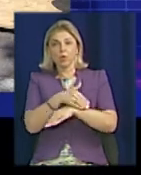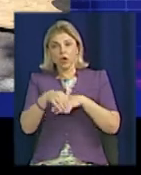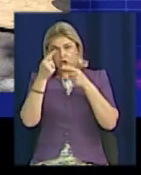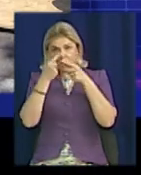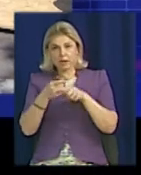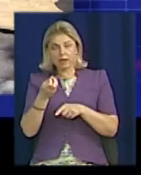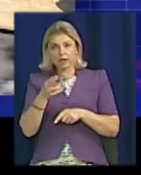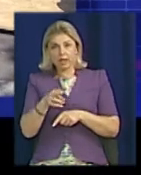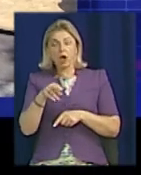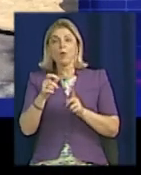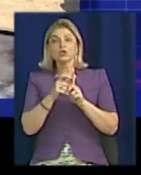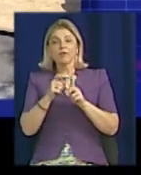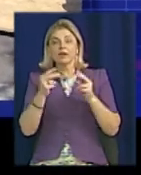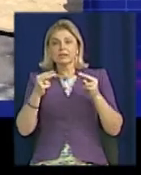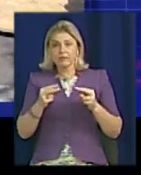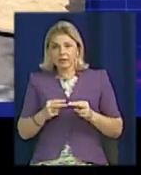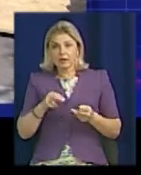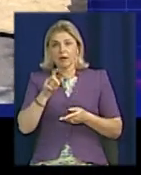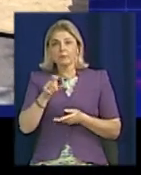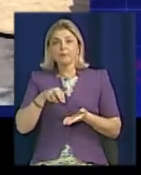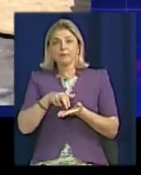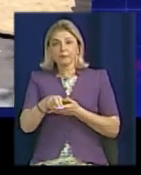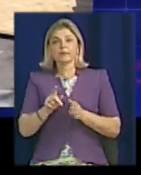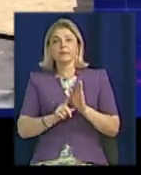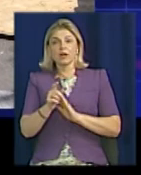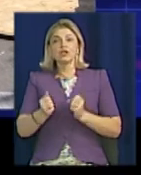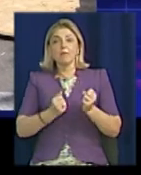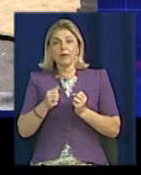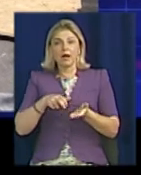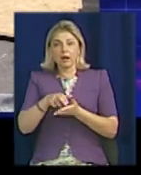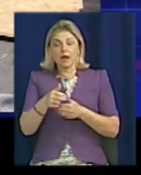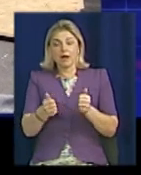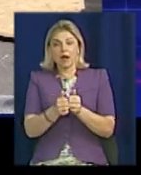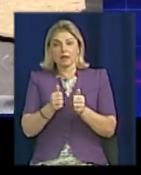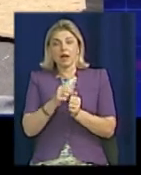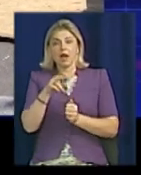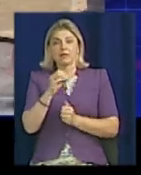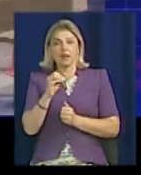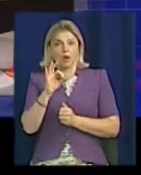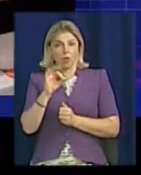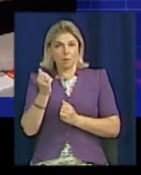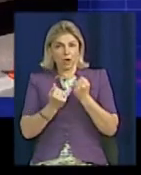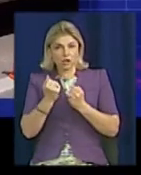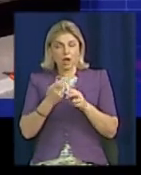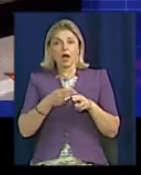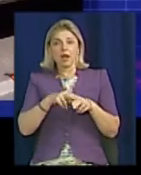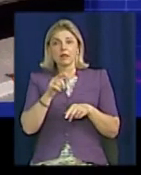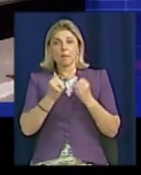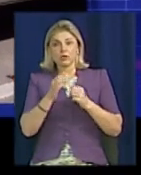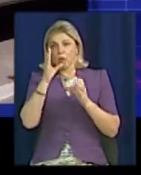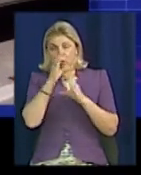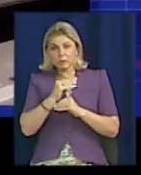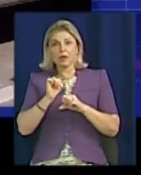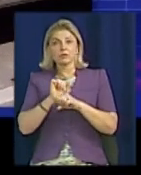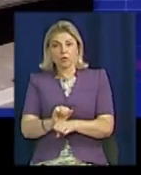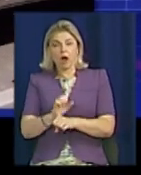Інженерною. За словами свідків, пішоходи почали перебігати дорогу перед Део, водій якого встиг загальмувати. У нього в'їхав Фіат, в